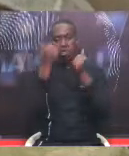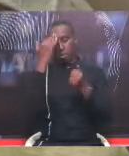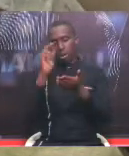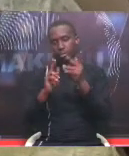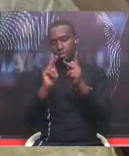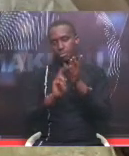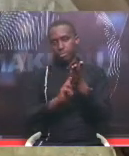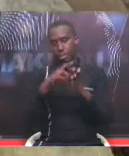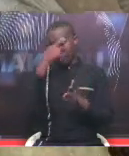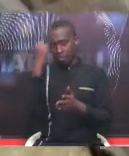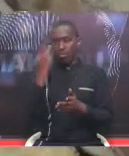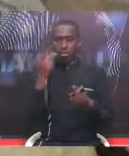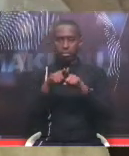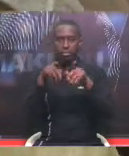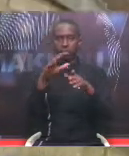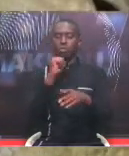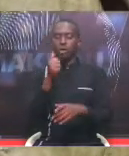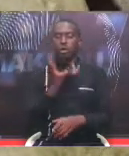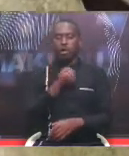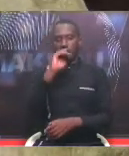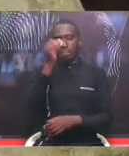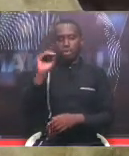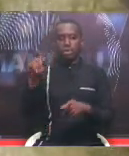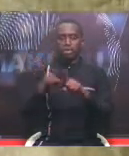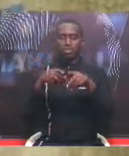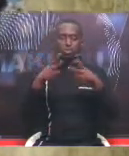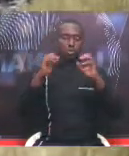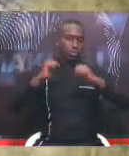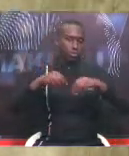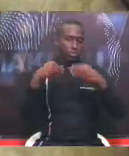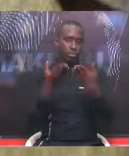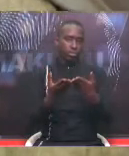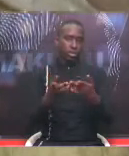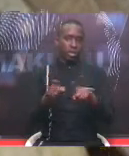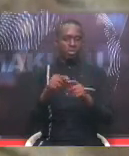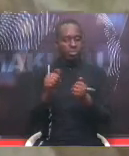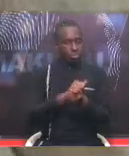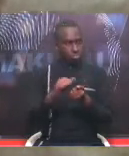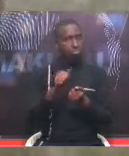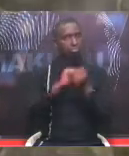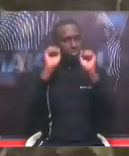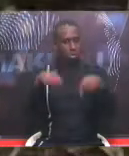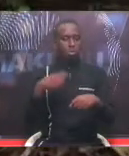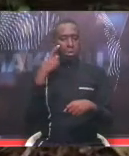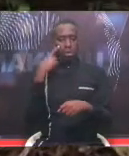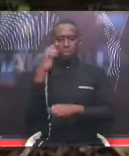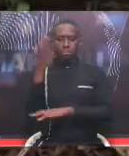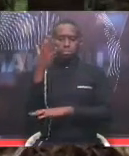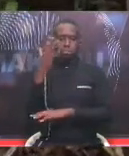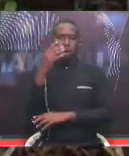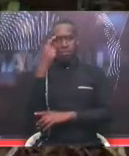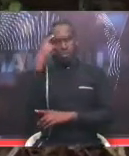bakavuga ko impamvu bumeze uku ari uko ari nta mabati bahabwa nk'uko baba bayasezeranijwe no kuri dukabiri murabona natemaguye ibiti